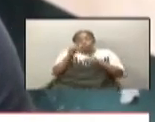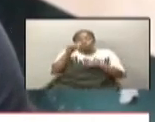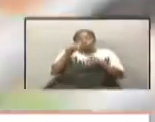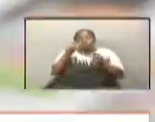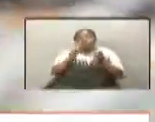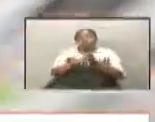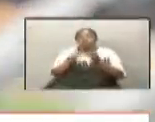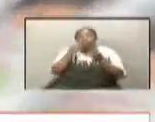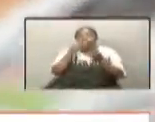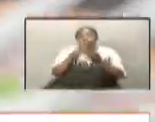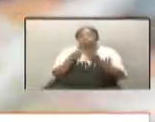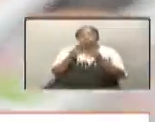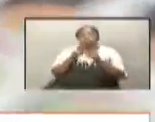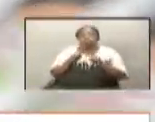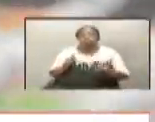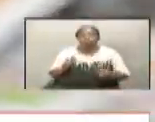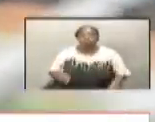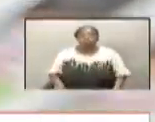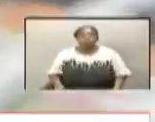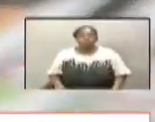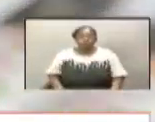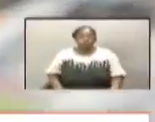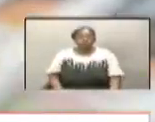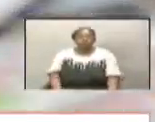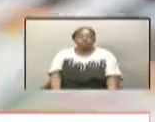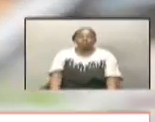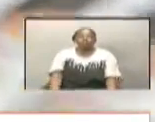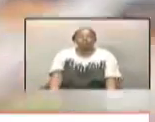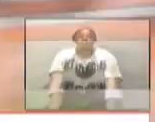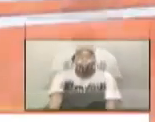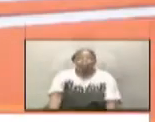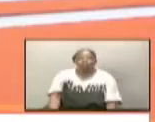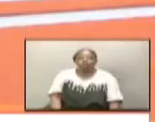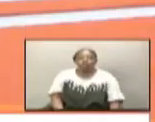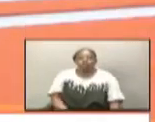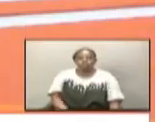muzatuliyeko. James Magala ya kusakide gweno kwa Akadde TV.